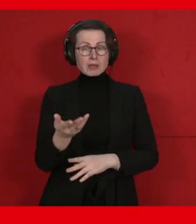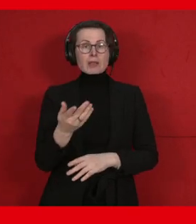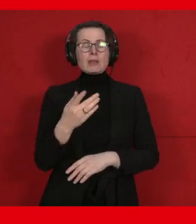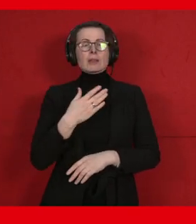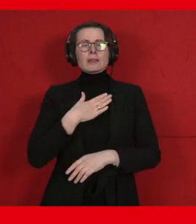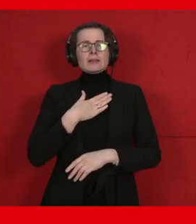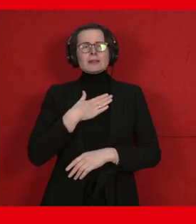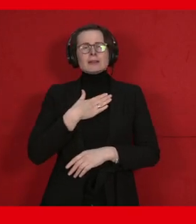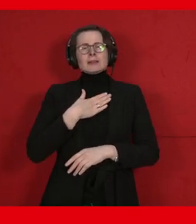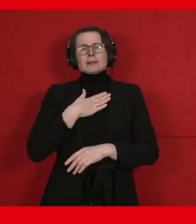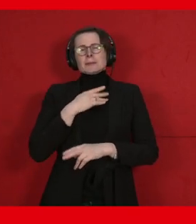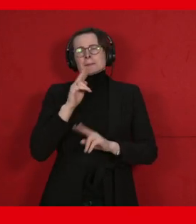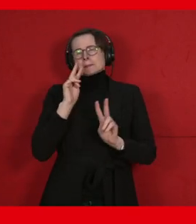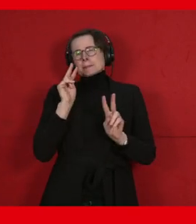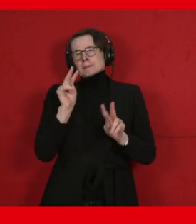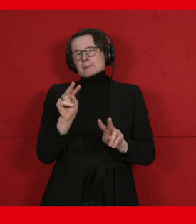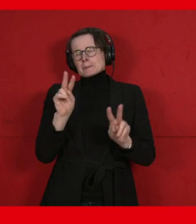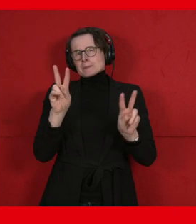Meine These,